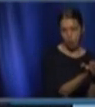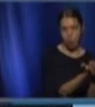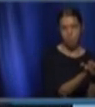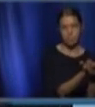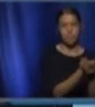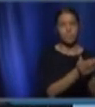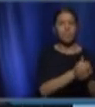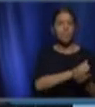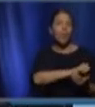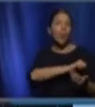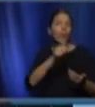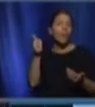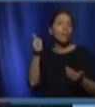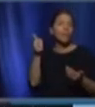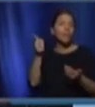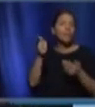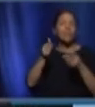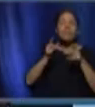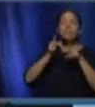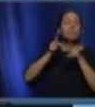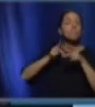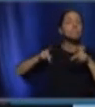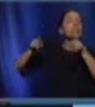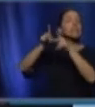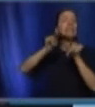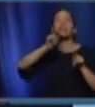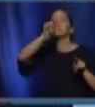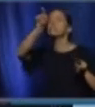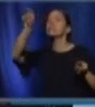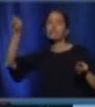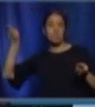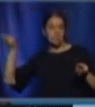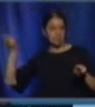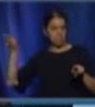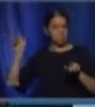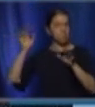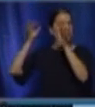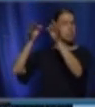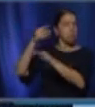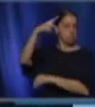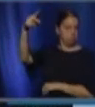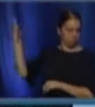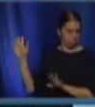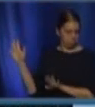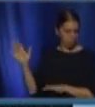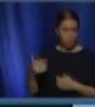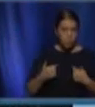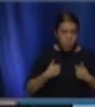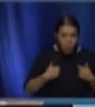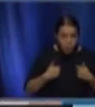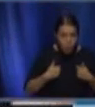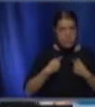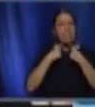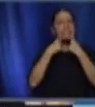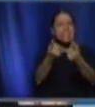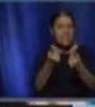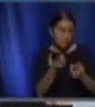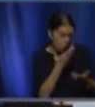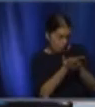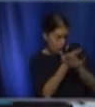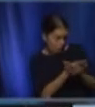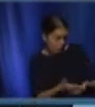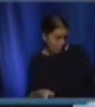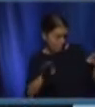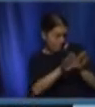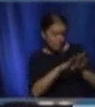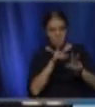moi, la dernière chose que je veux fermer, c'est les écoles. Donc, ça, on veut